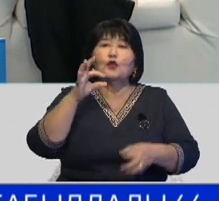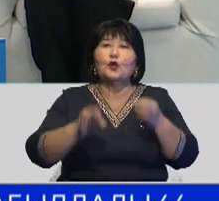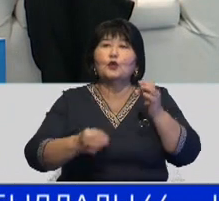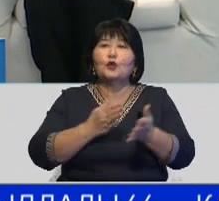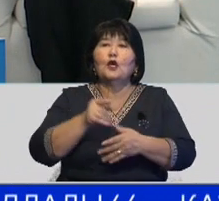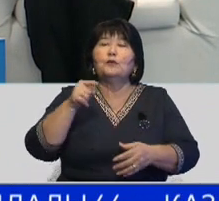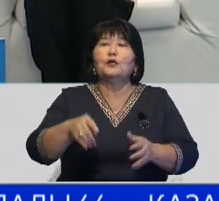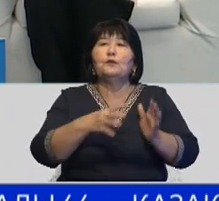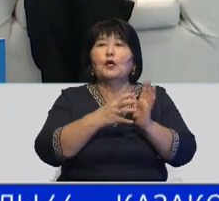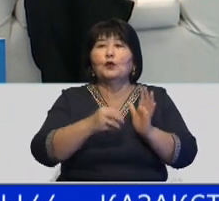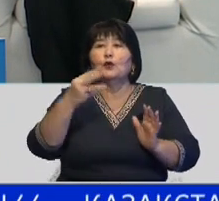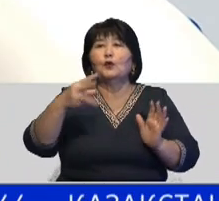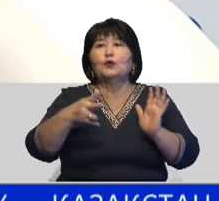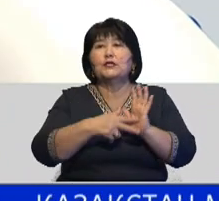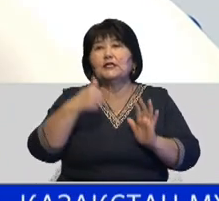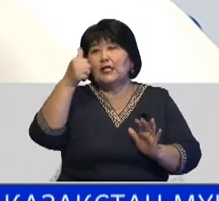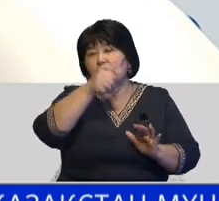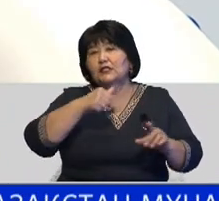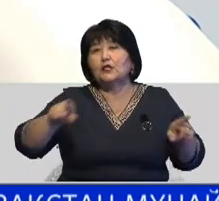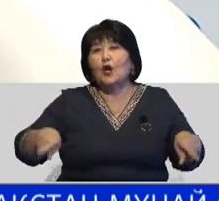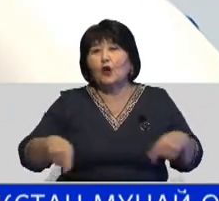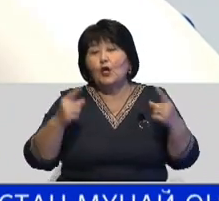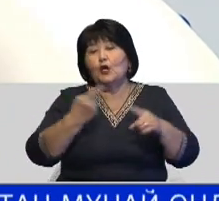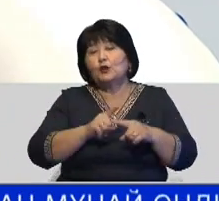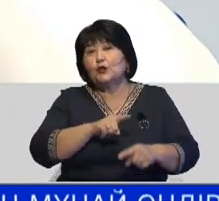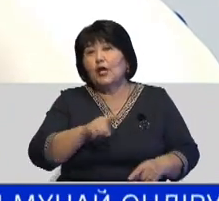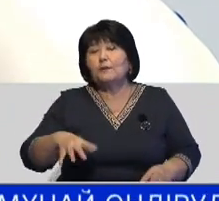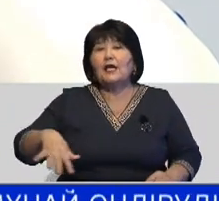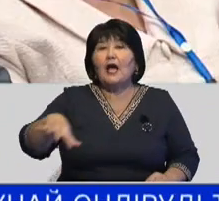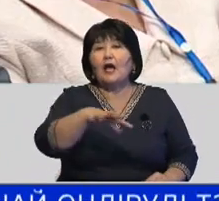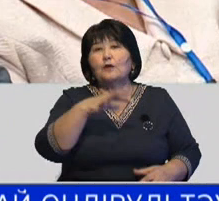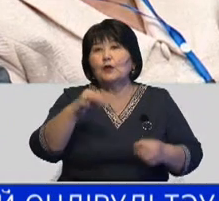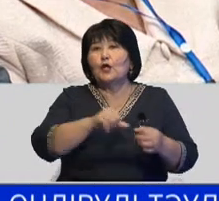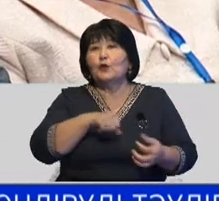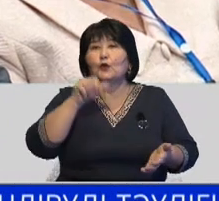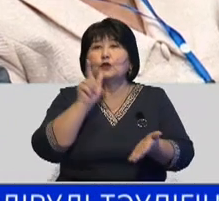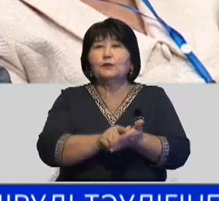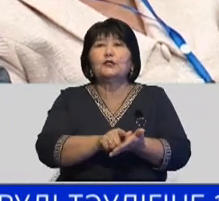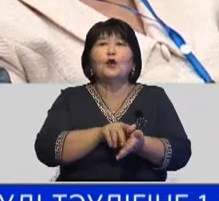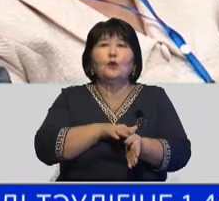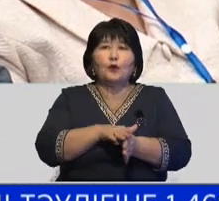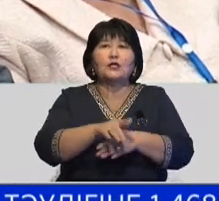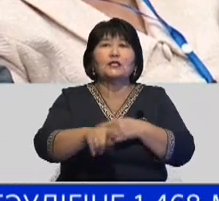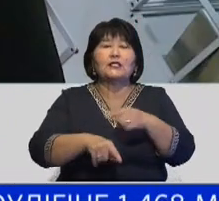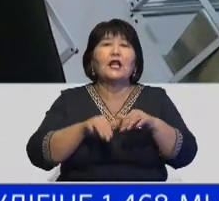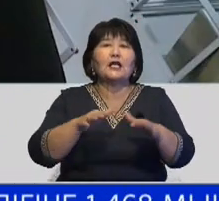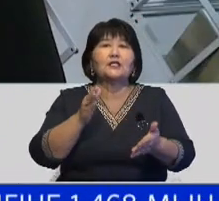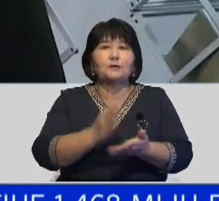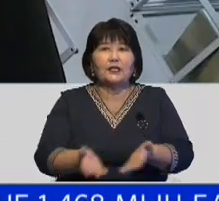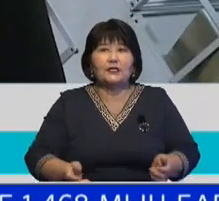жүйесі 1938 жылы құрылды. Содан бері аймақ соты өз міндетін орнықты жалғастырып